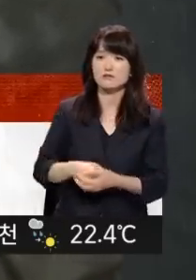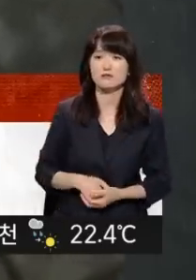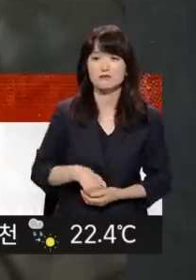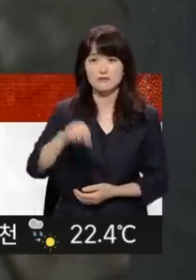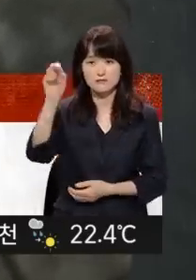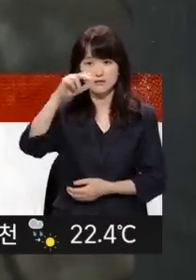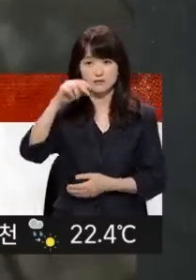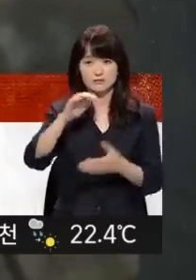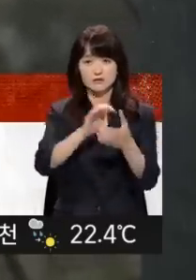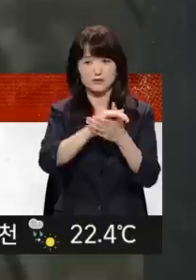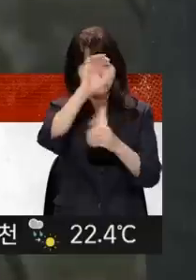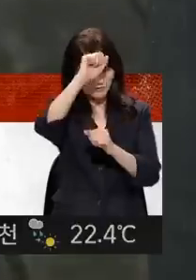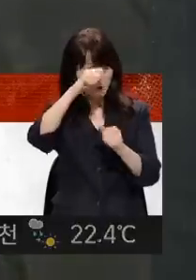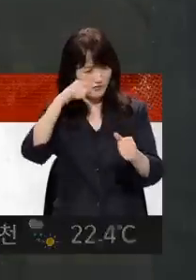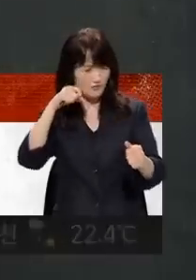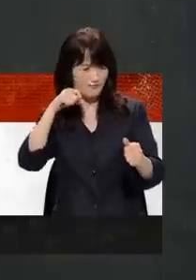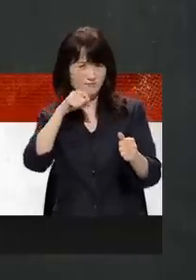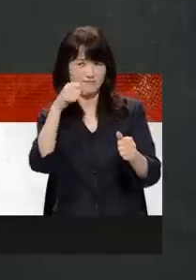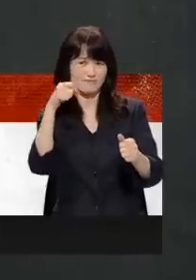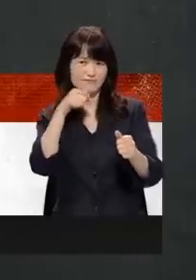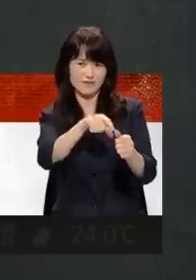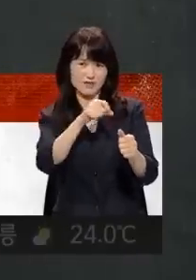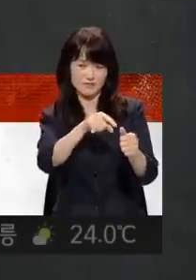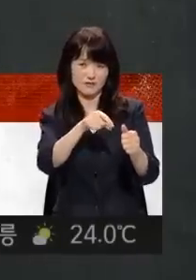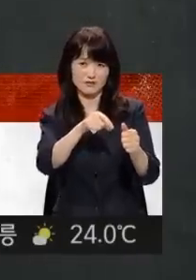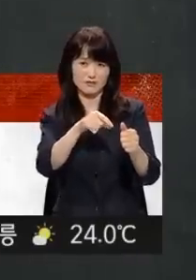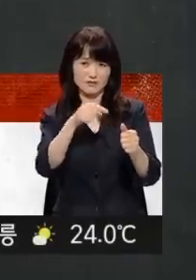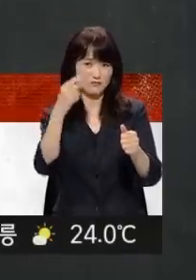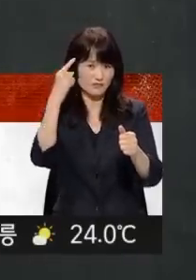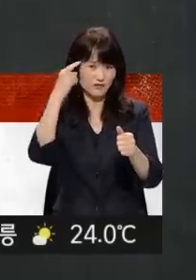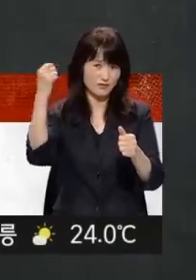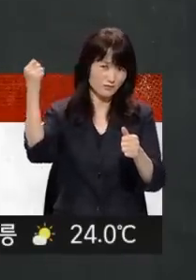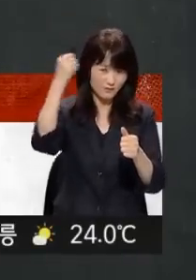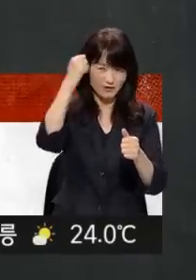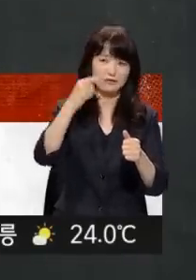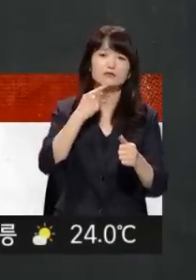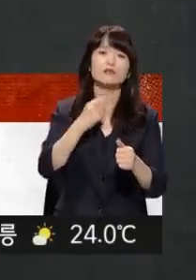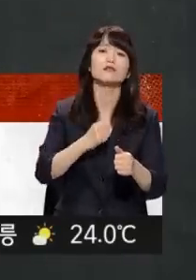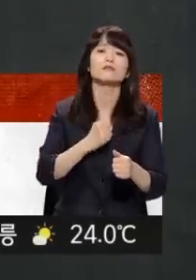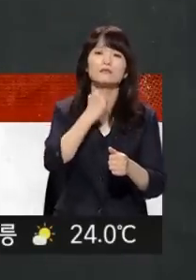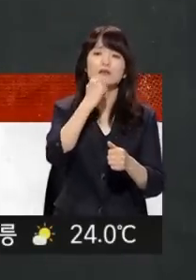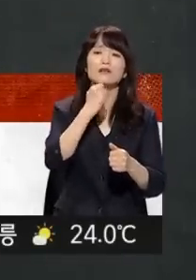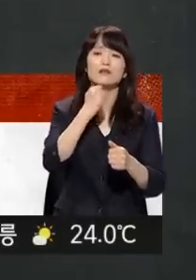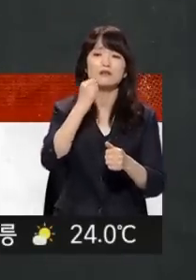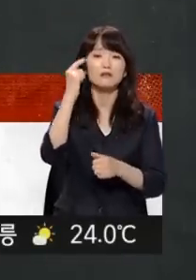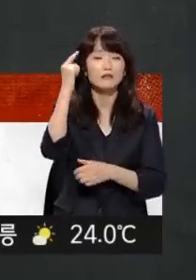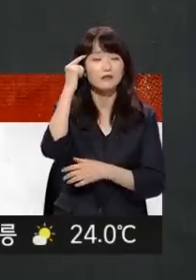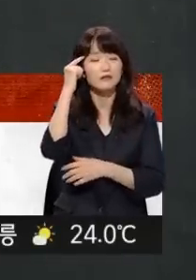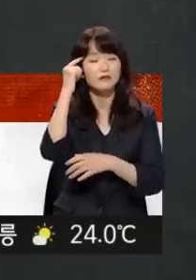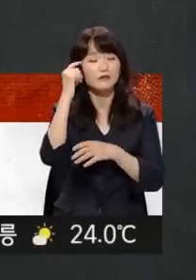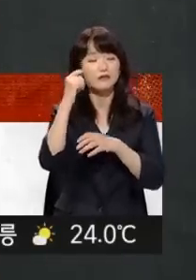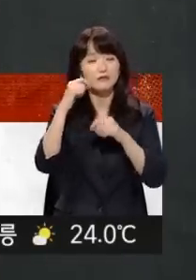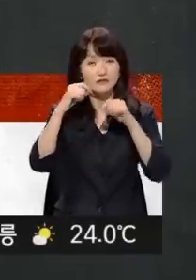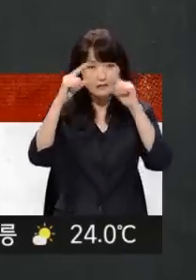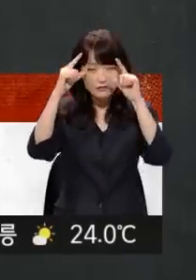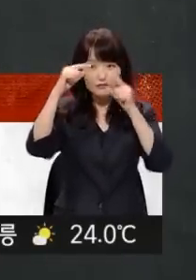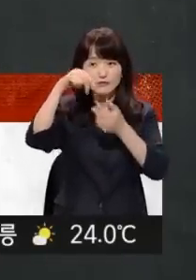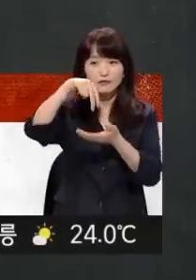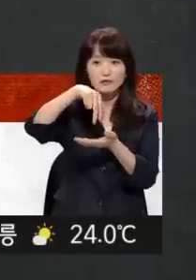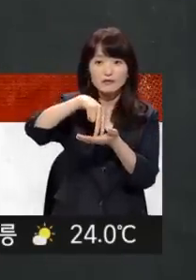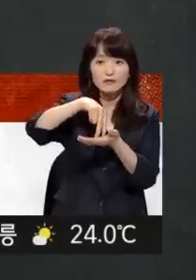갑자기 침을 쳤어요 반자율이 먹고 아래턱 맞고 그리고 이제 정신 차리려고 일어났는데